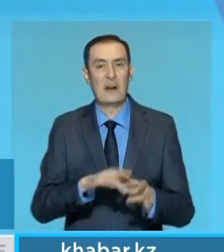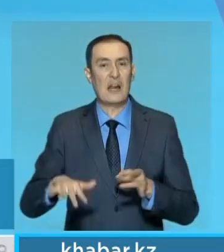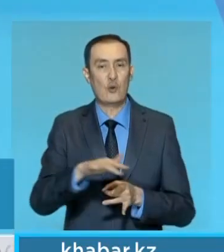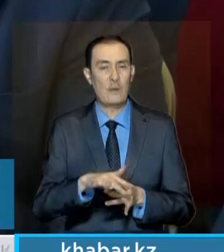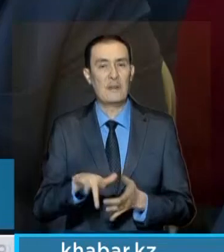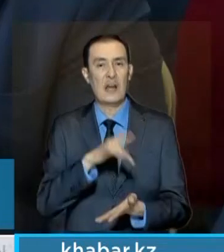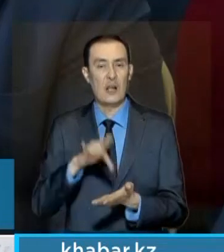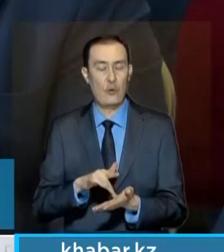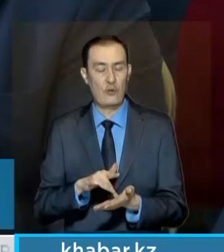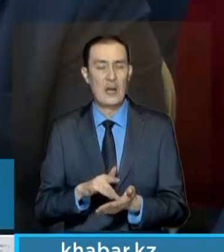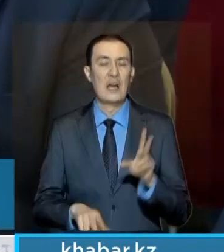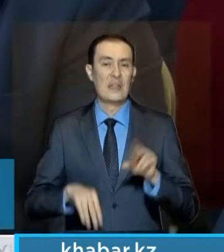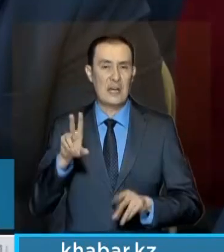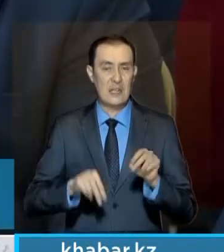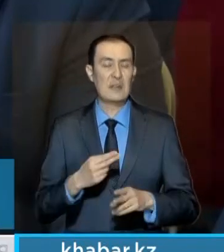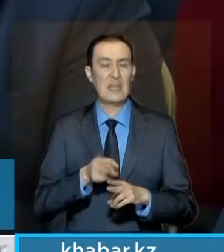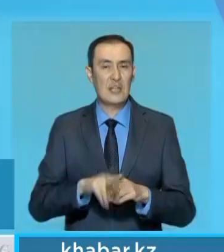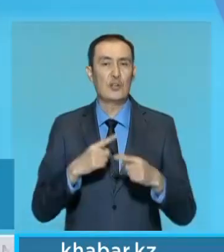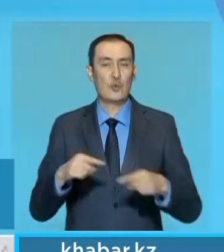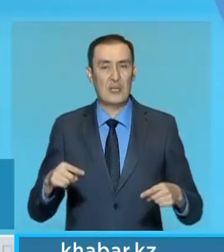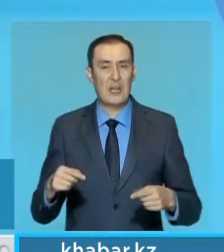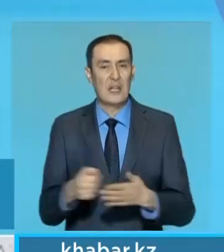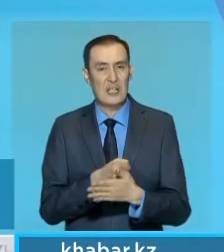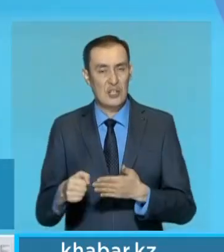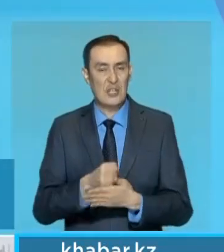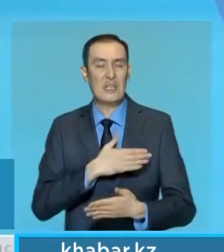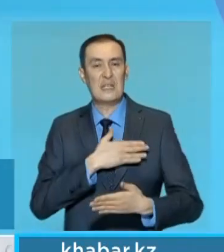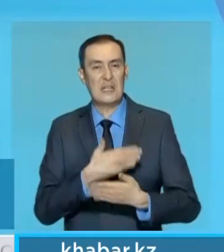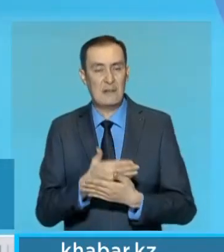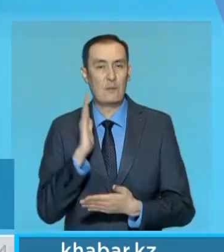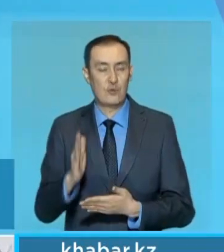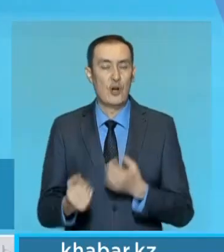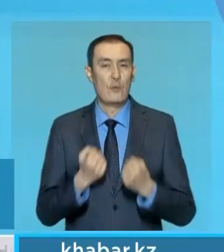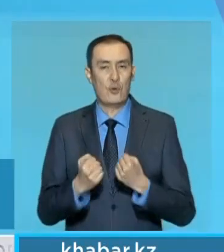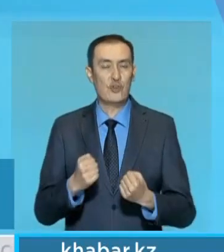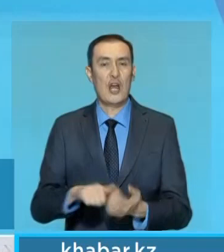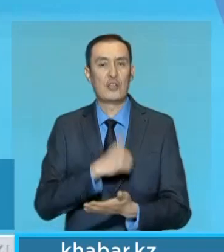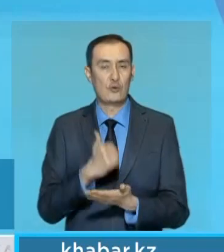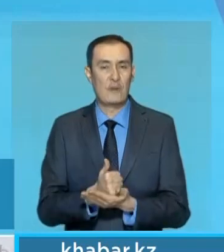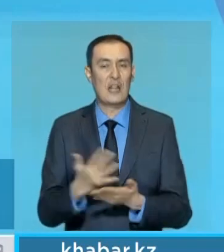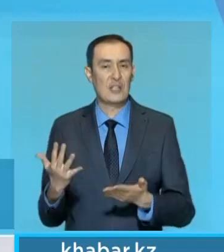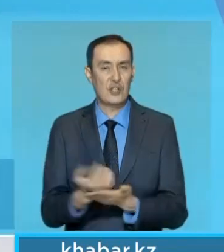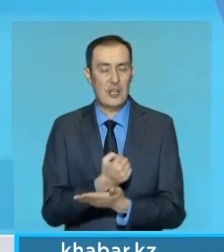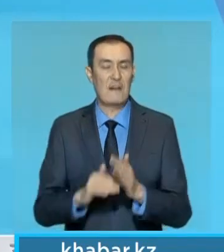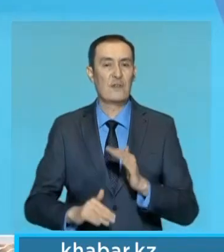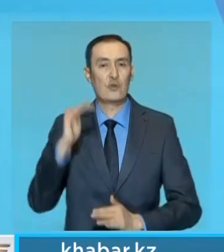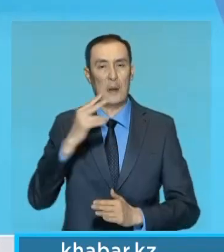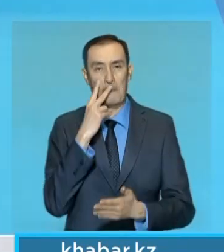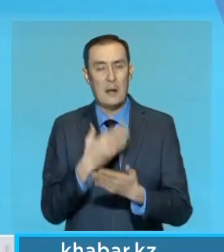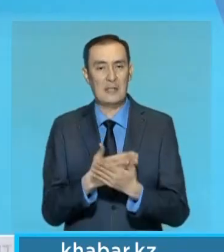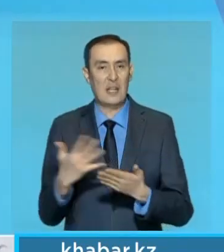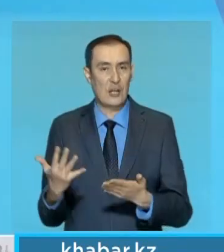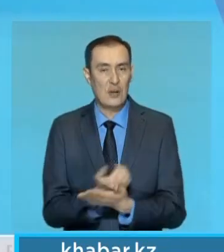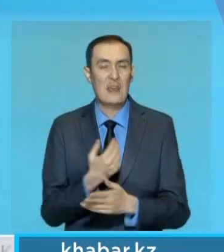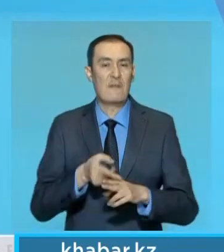областного значения надеемся что эти и другие достижения и инициативы послужат прочной основой для достижения высоких показателей